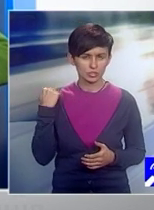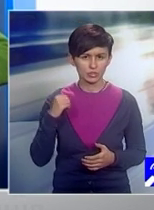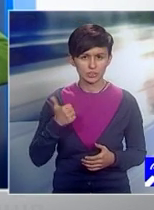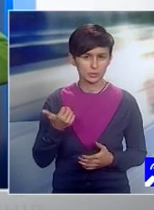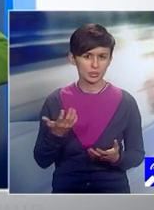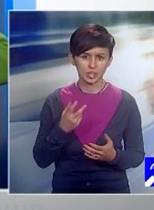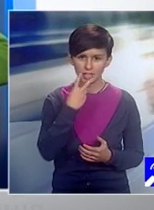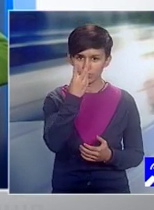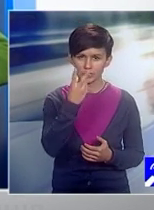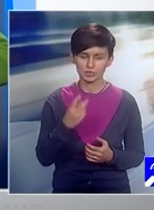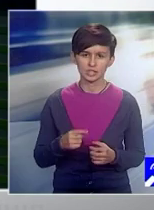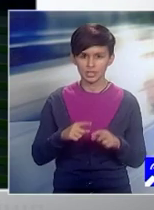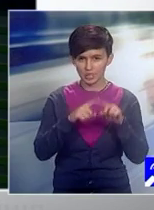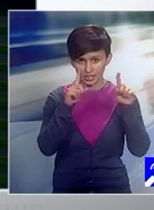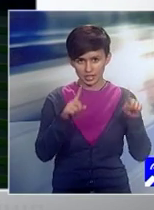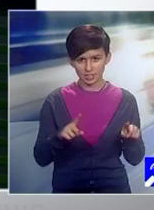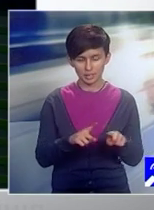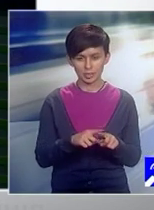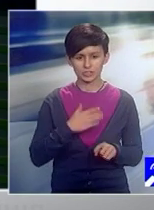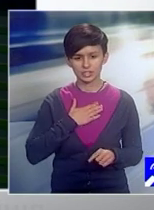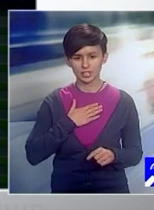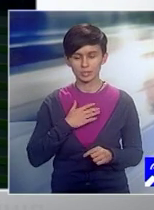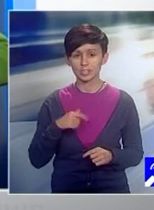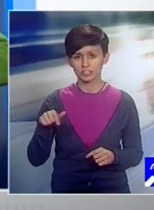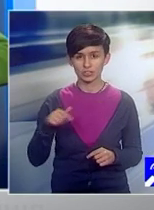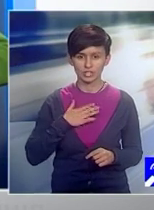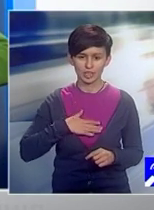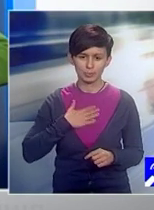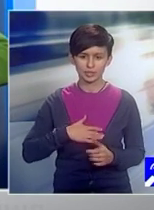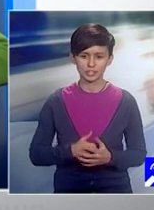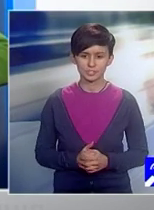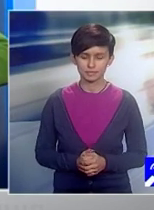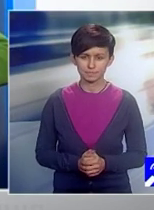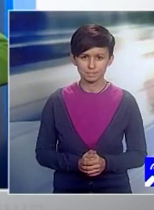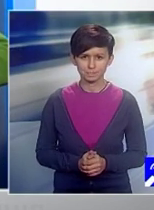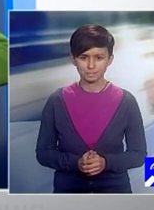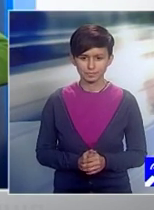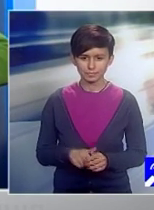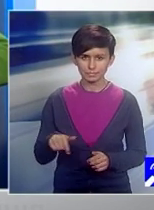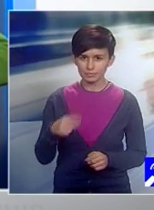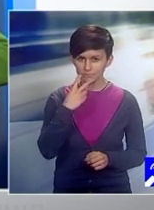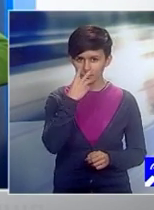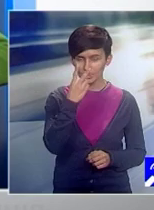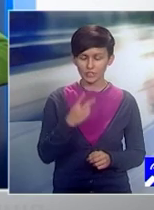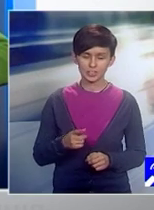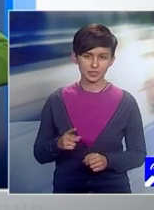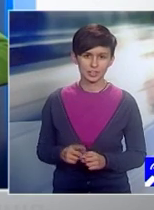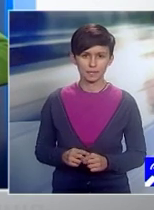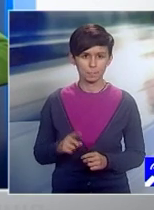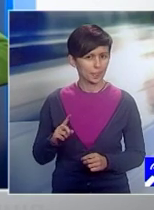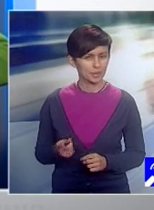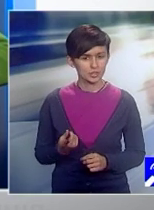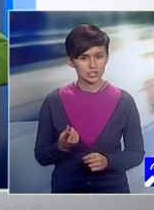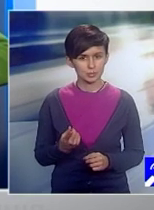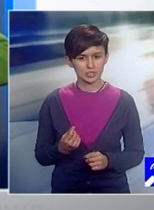văzut imaginile mele și le-au plăcut, acestor, da. Și potențialul, pe la urmă, da. Acestor, da. Imagini. Da.